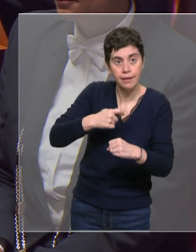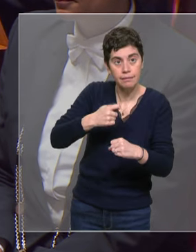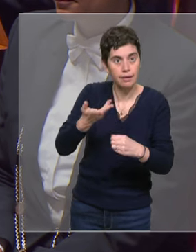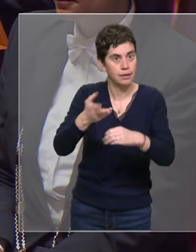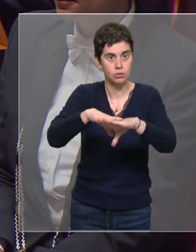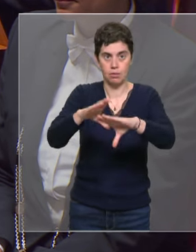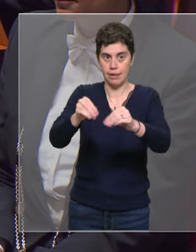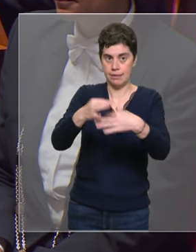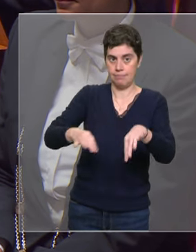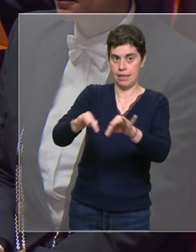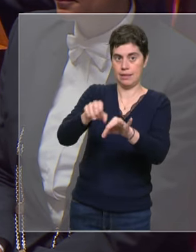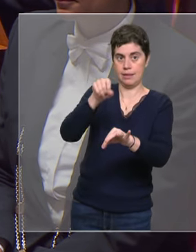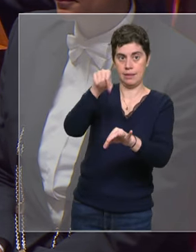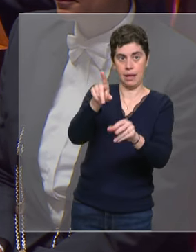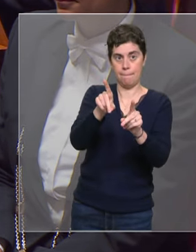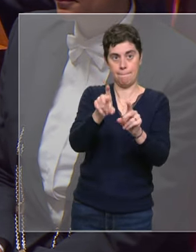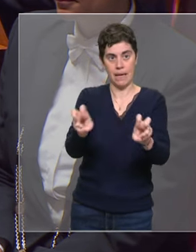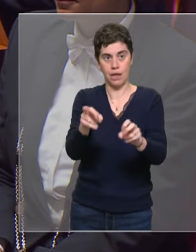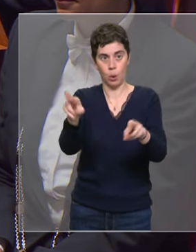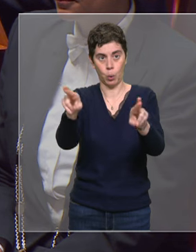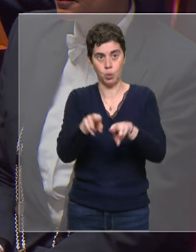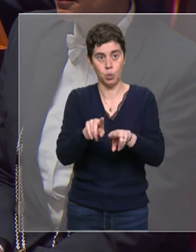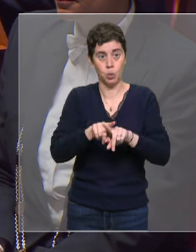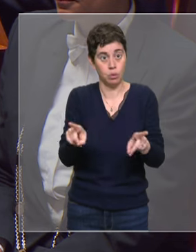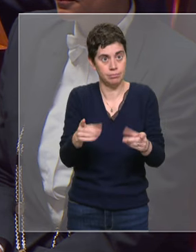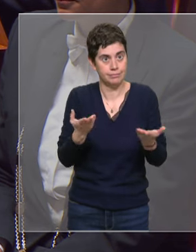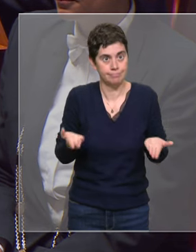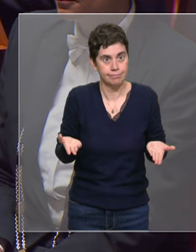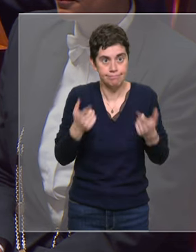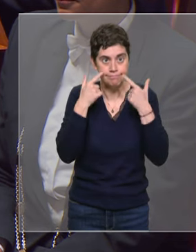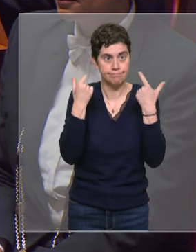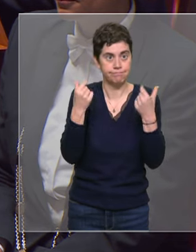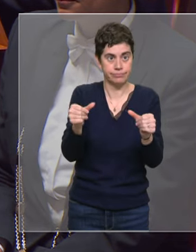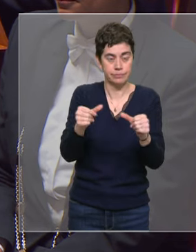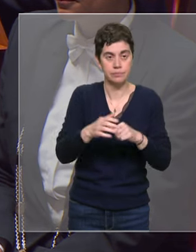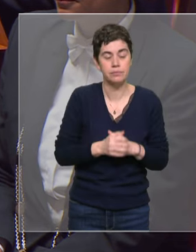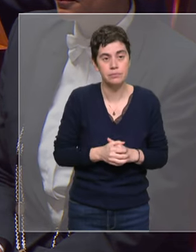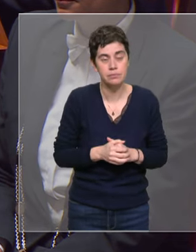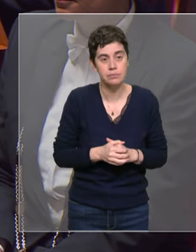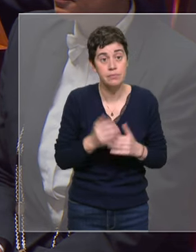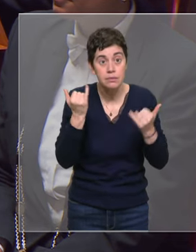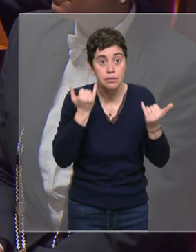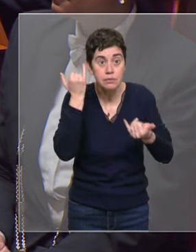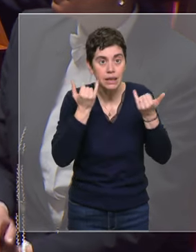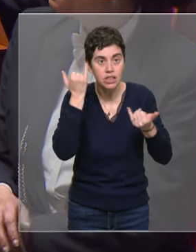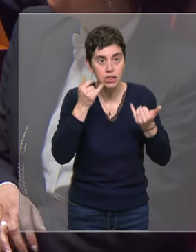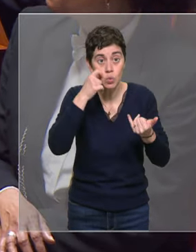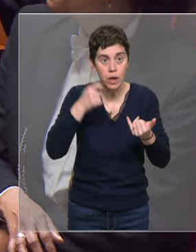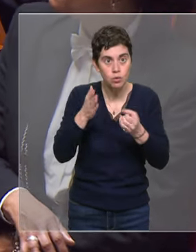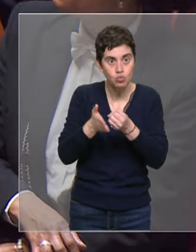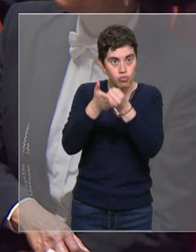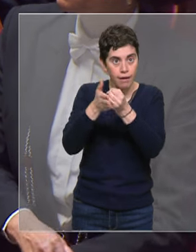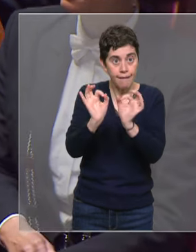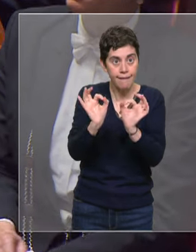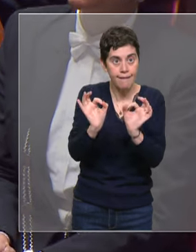sécurité et en paix. C'est un fait. Mais ce qui est certain, c'est que si nous n'avions pas soutenu les Ukrainiens